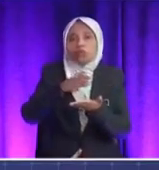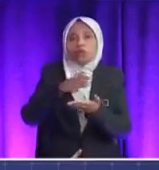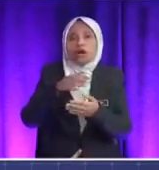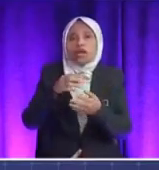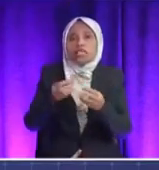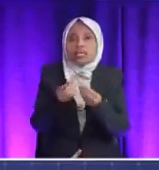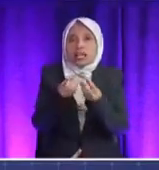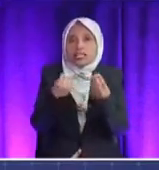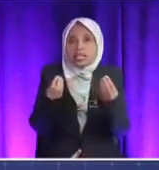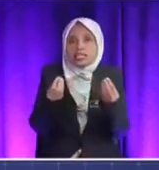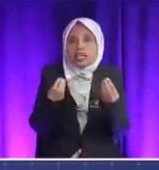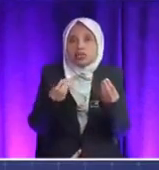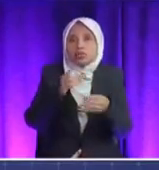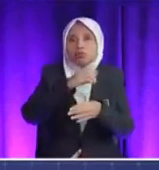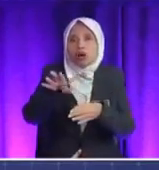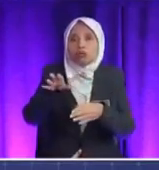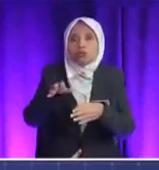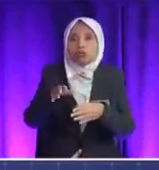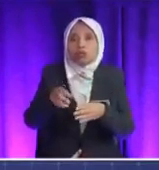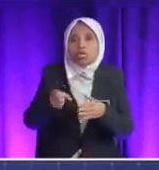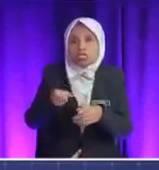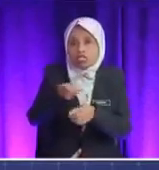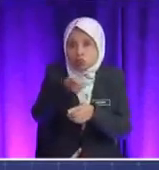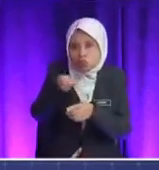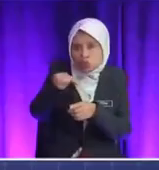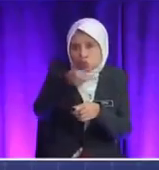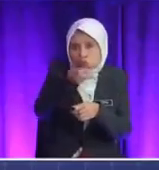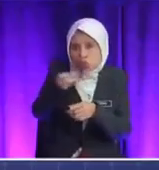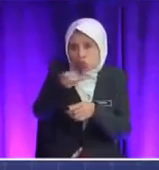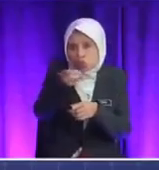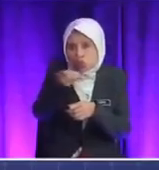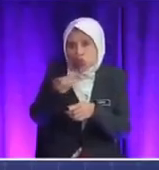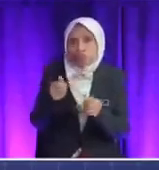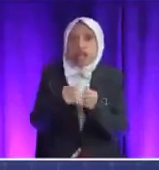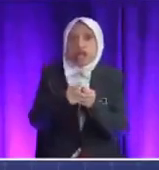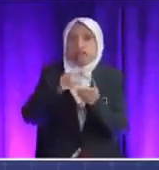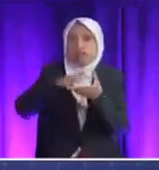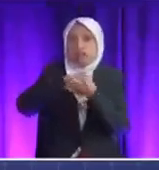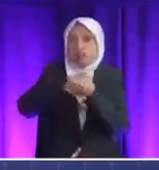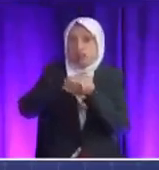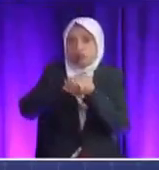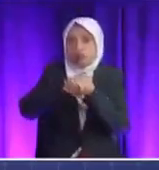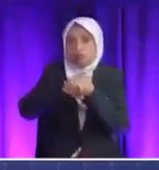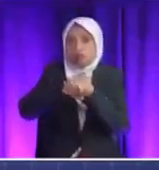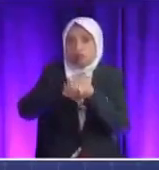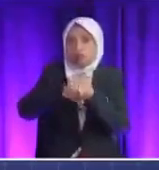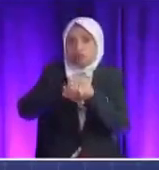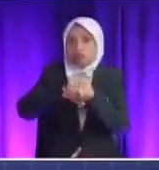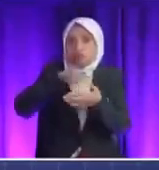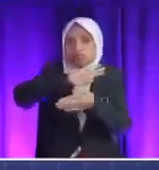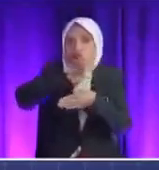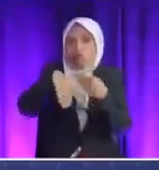di celah-celah tumbuhan di luar habitat aja Oke kita sembuhkan sabun ah keseluruh badan